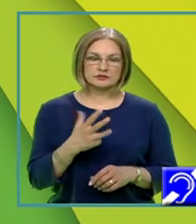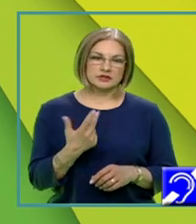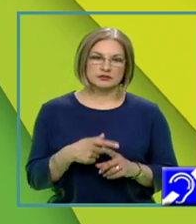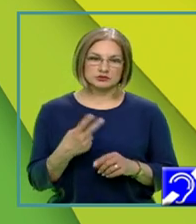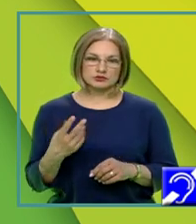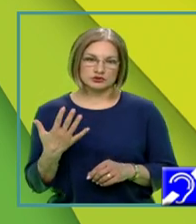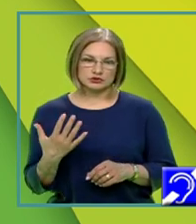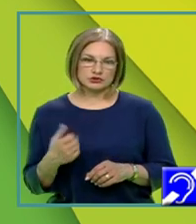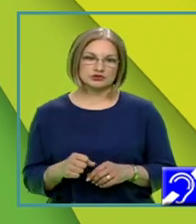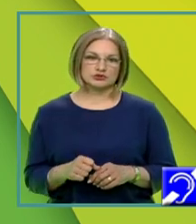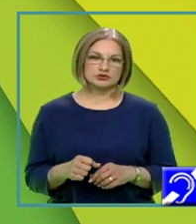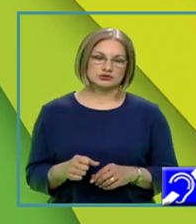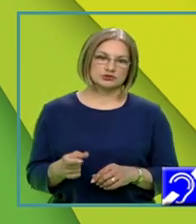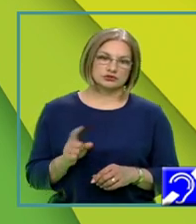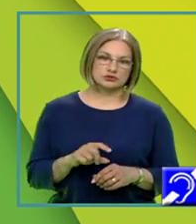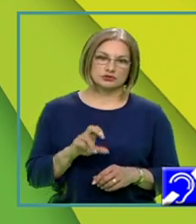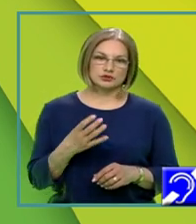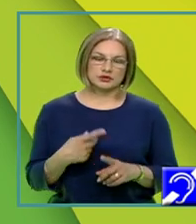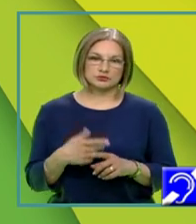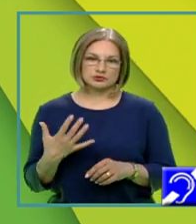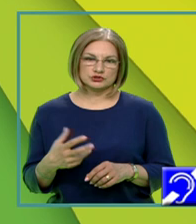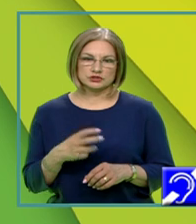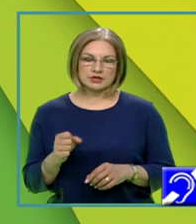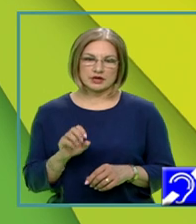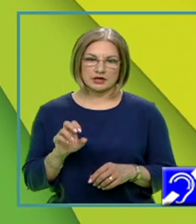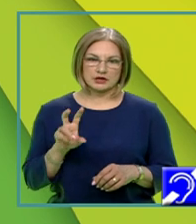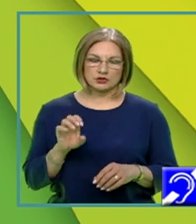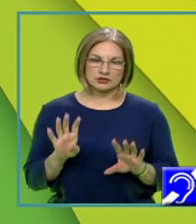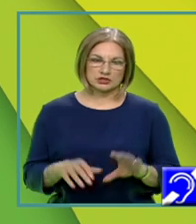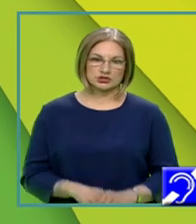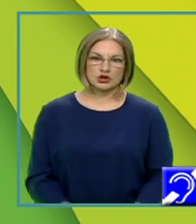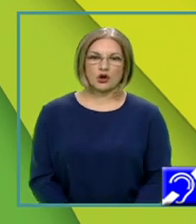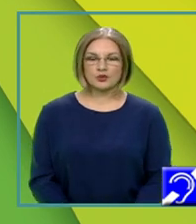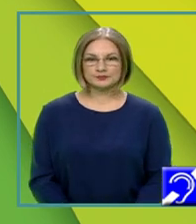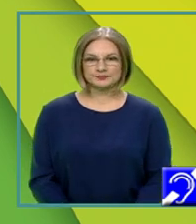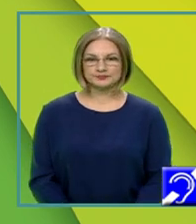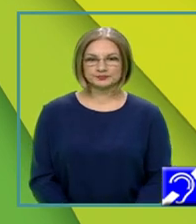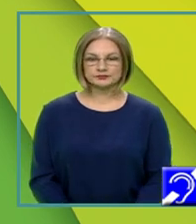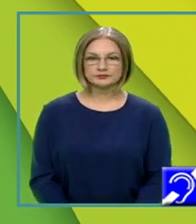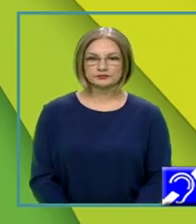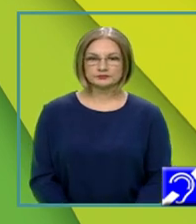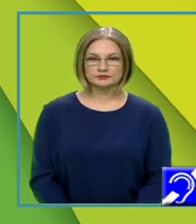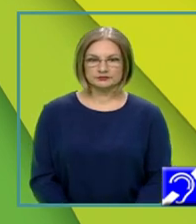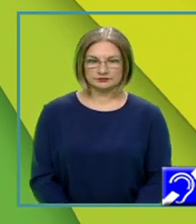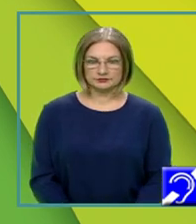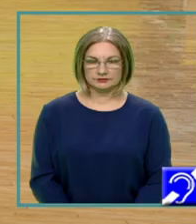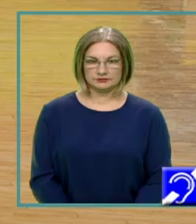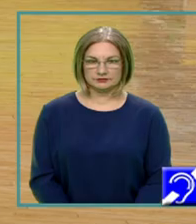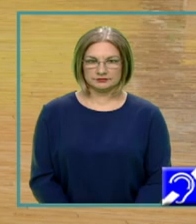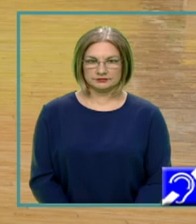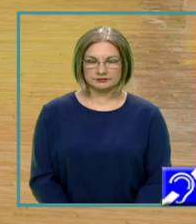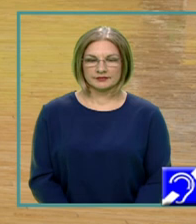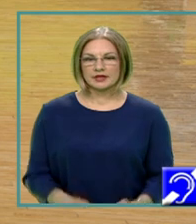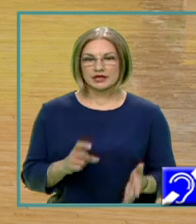5 24 plus cinci este egal cu 29 adică trei compuse cu doi este egal cu 29